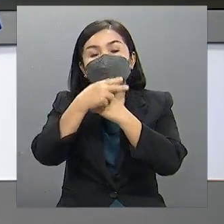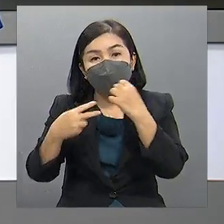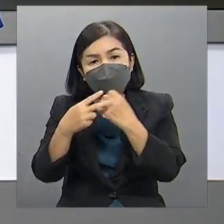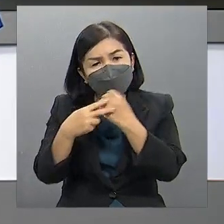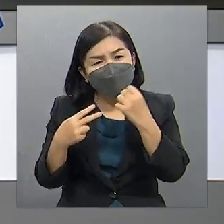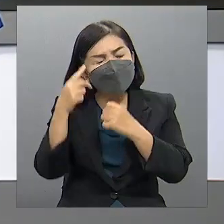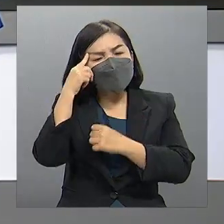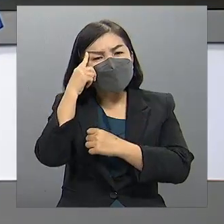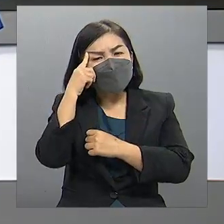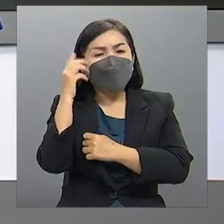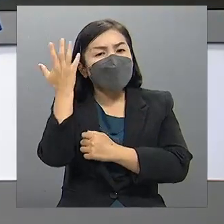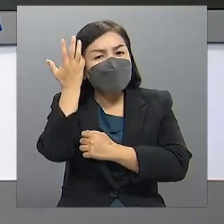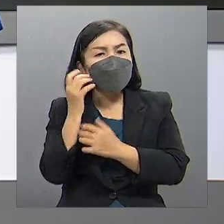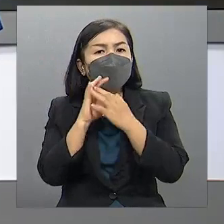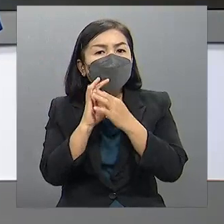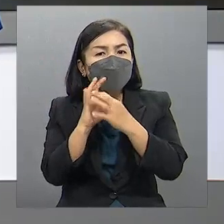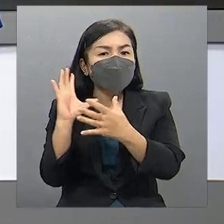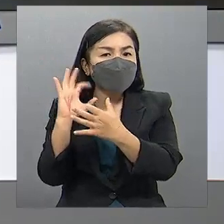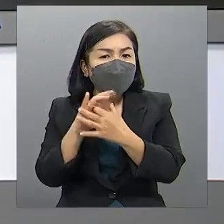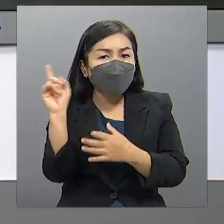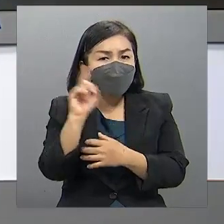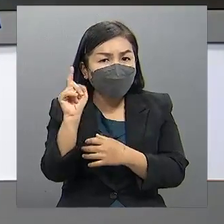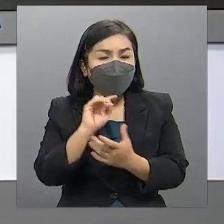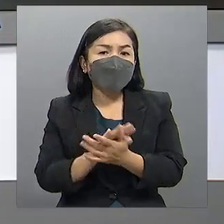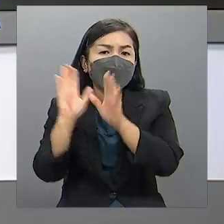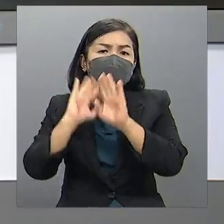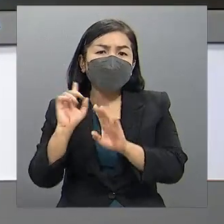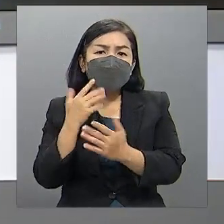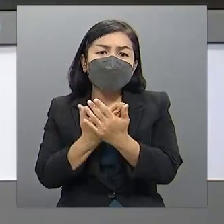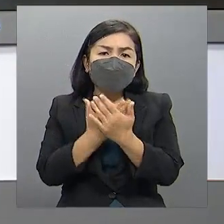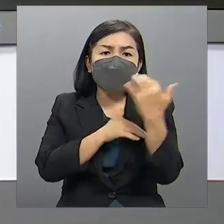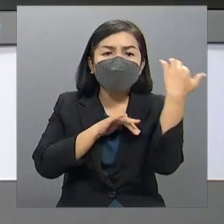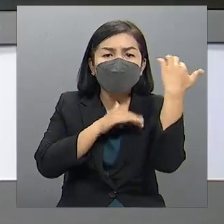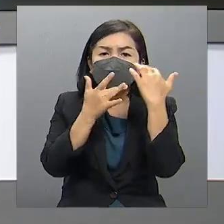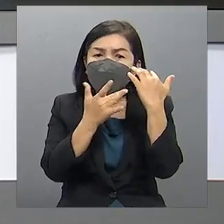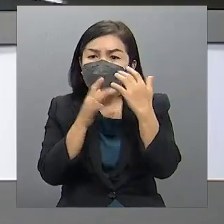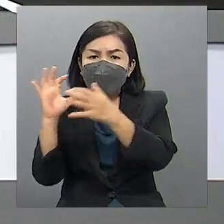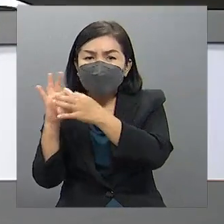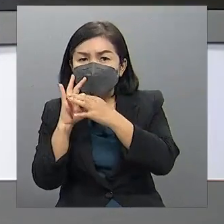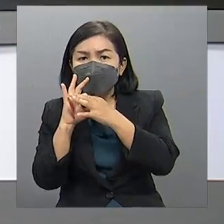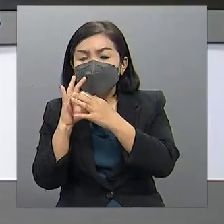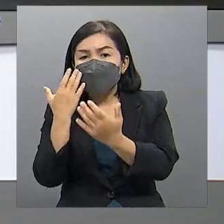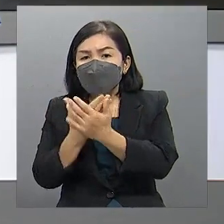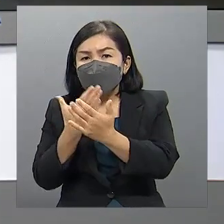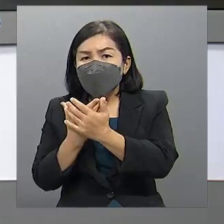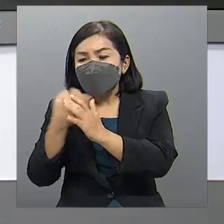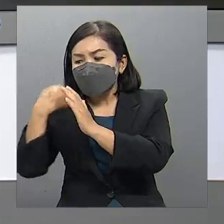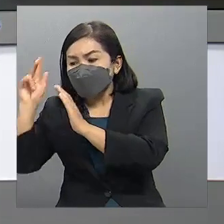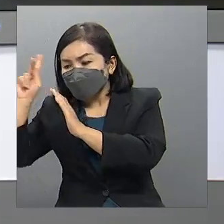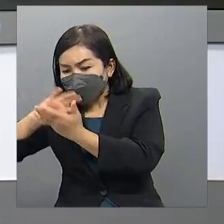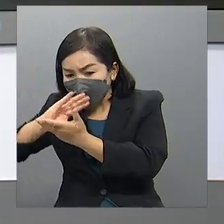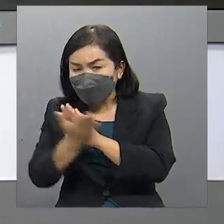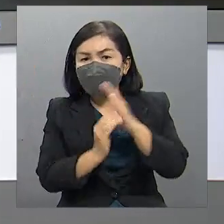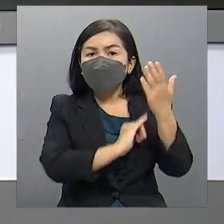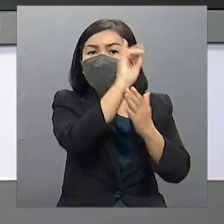นะคะเรื่องของความปลอดภัยมองว่าสินทรัพย์ที่จิตอ่ะเนี่ยมันอาจจะไปเกี่ยวกับธุรกิจสีเทาเป็นช่องทางการฟอกเงินหรือเปล่านะคะรัฐบาล